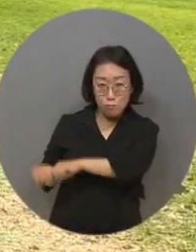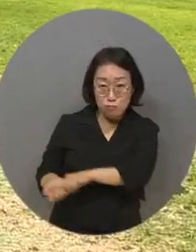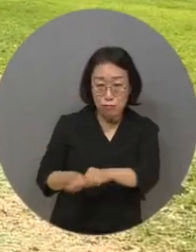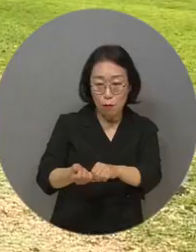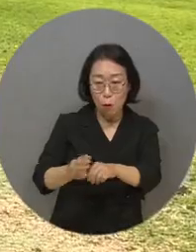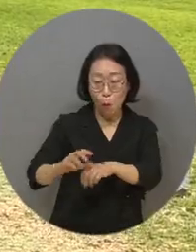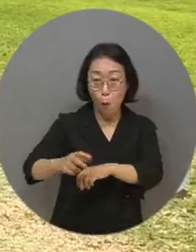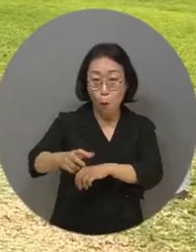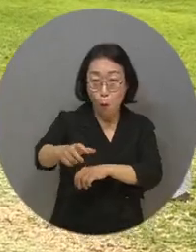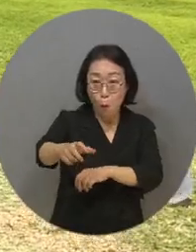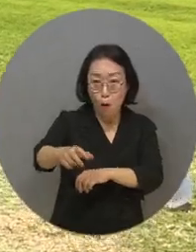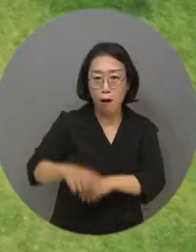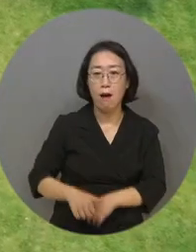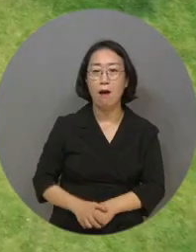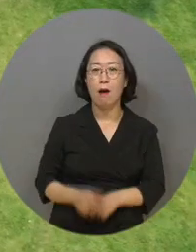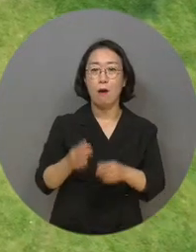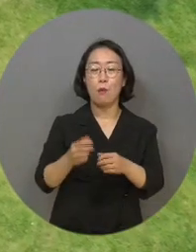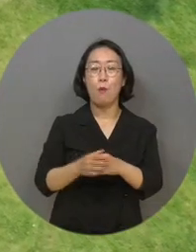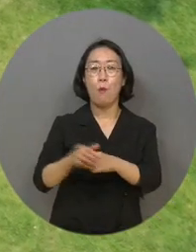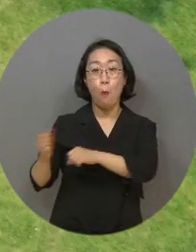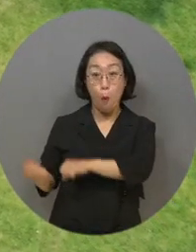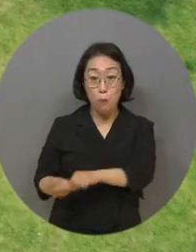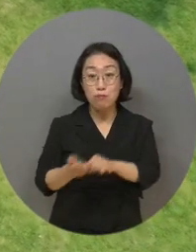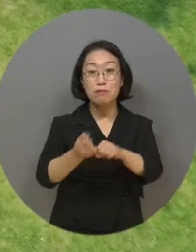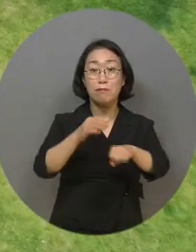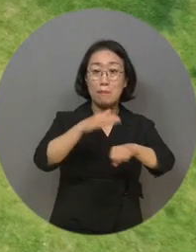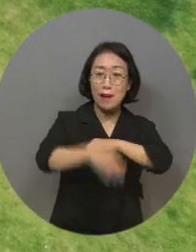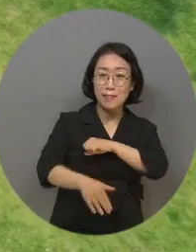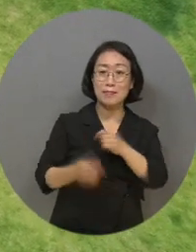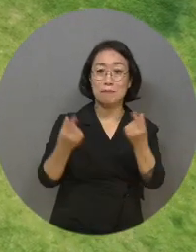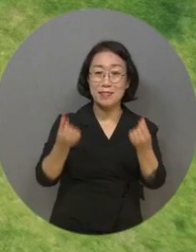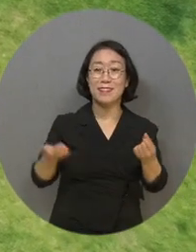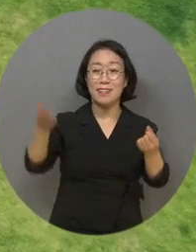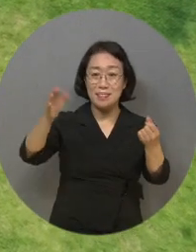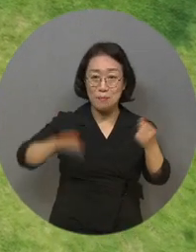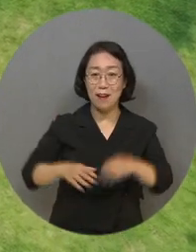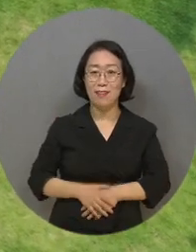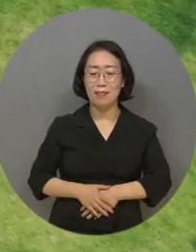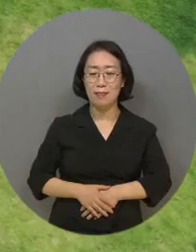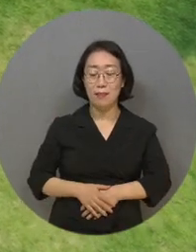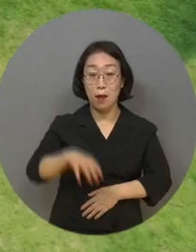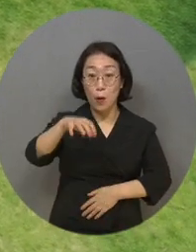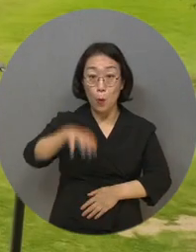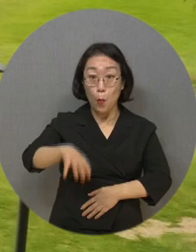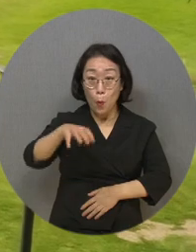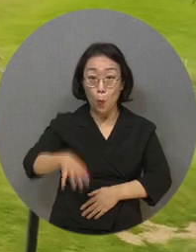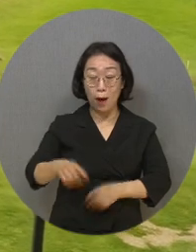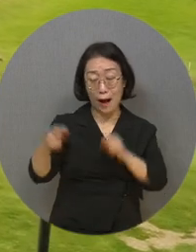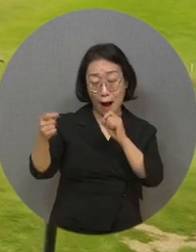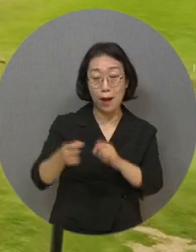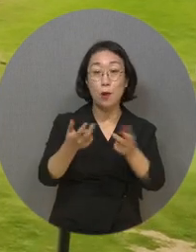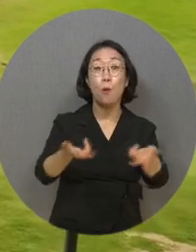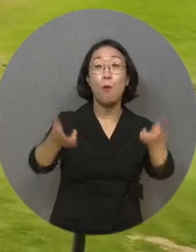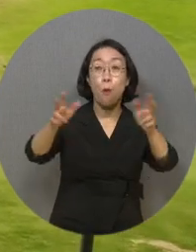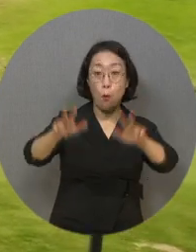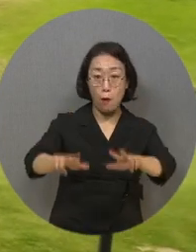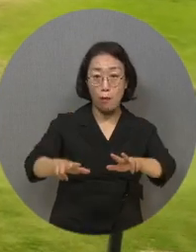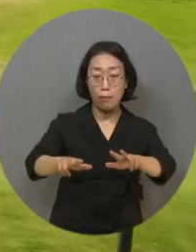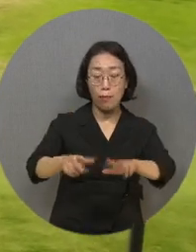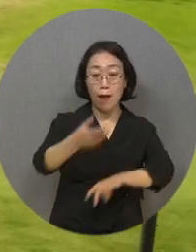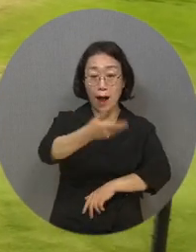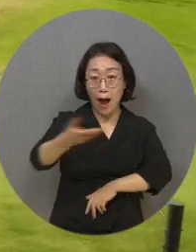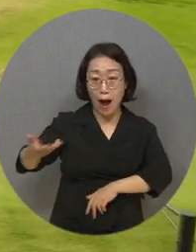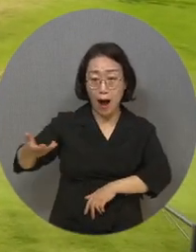구멍에 넣는 파크골프. 경기 방식은 골프와 비슷하지만 골프장이 도심의 공원이나 강변에 자리 잡고